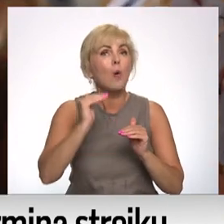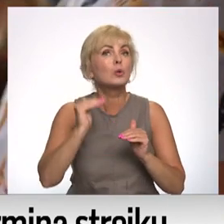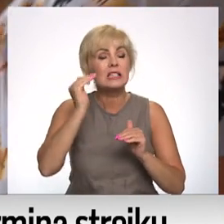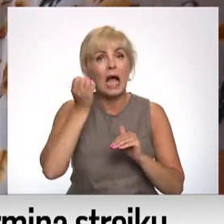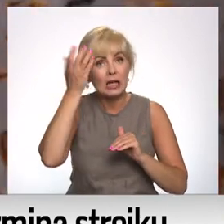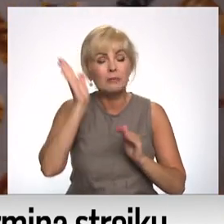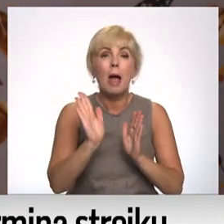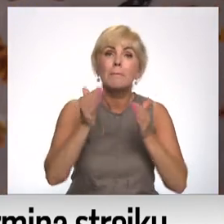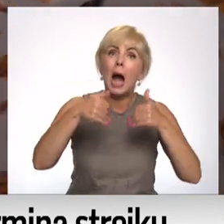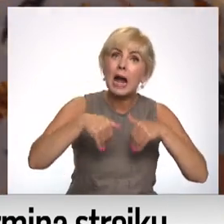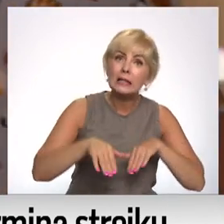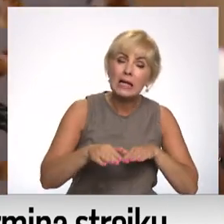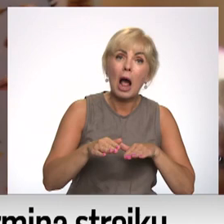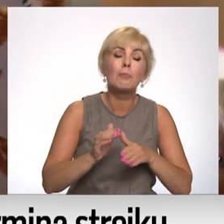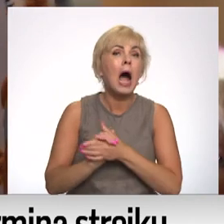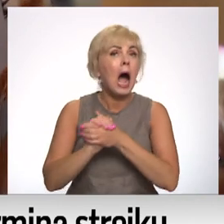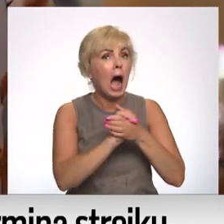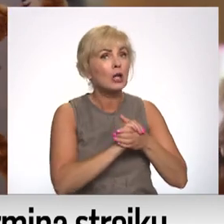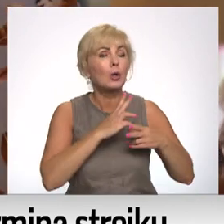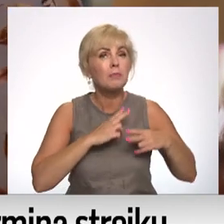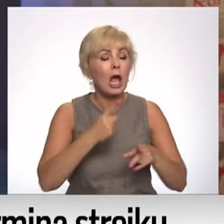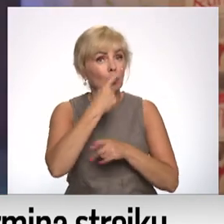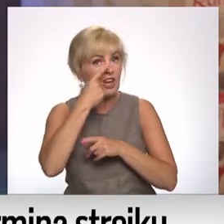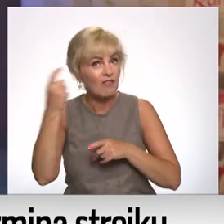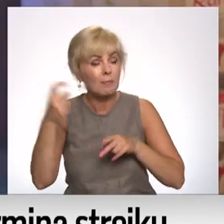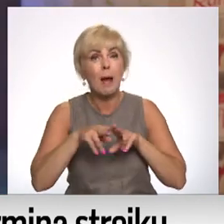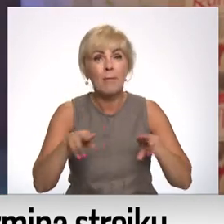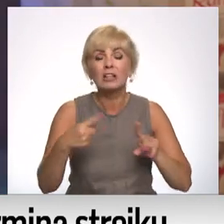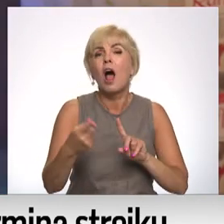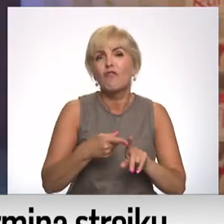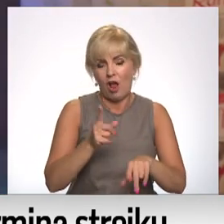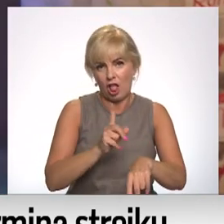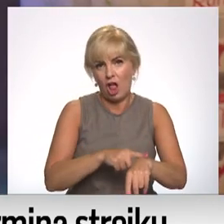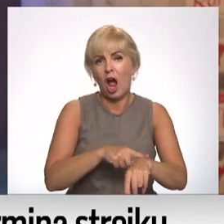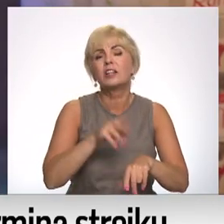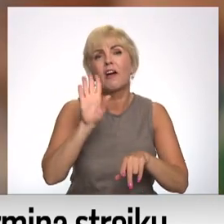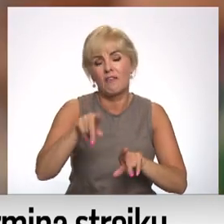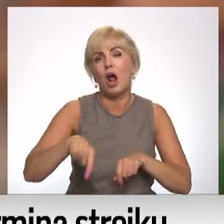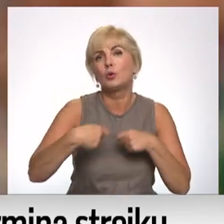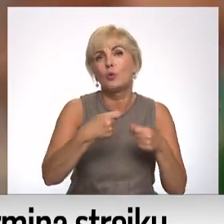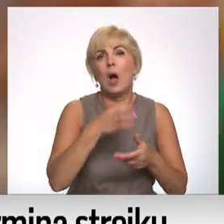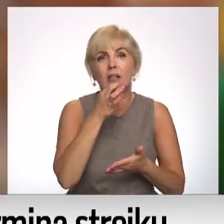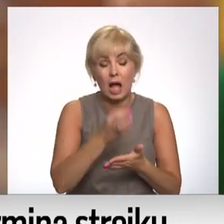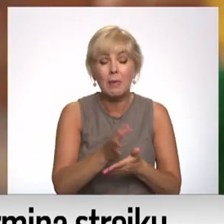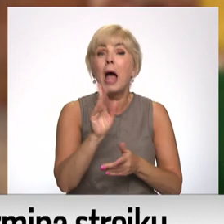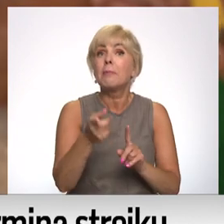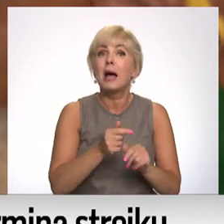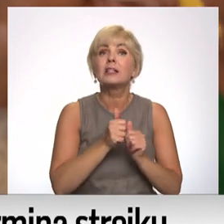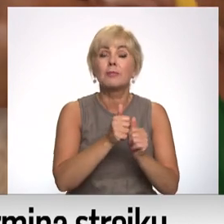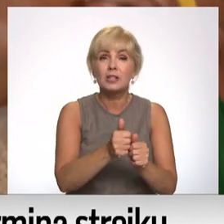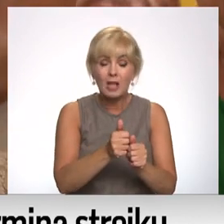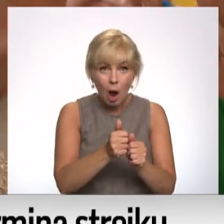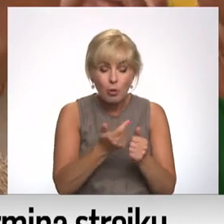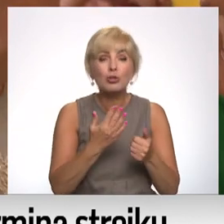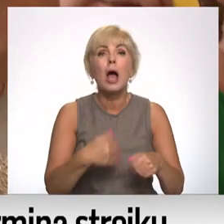Par lēmumu arotbiedrība informēs ministriju, kurai vēl ir laiks sniegt atbildi. Tad sekošot izlīgšanas